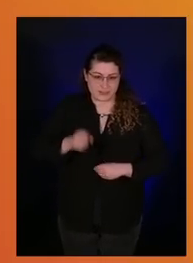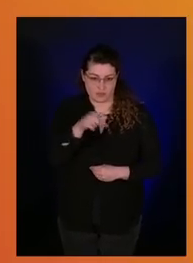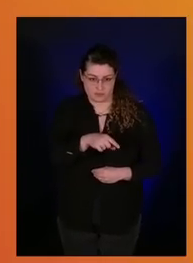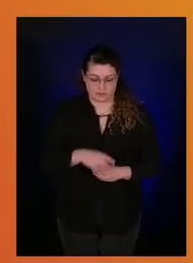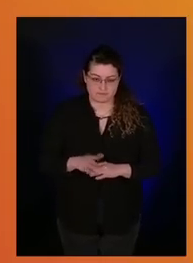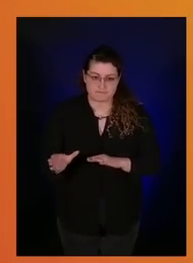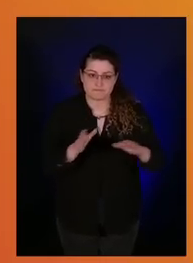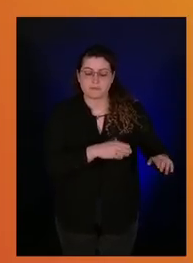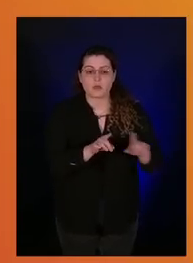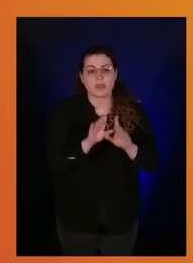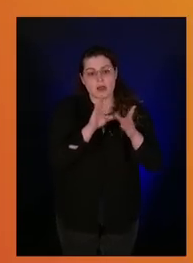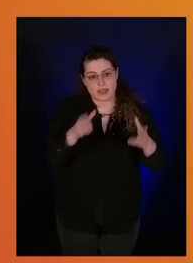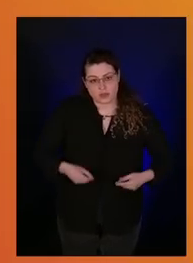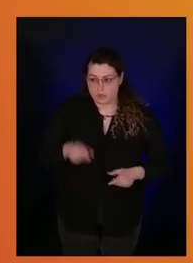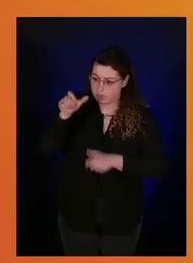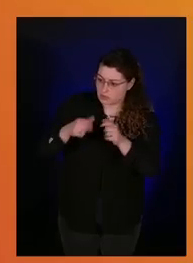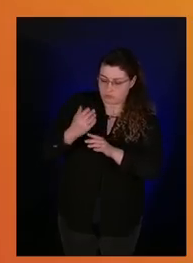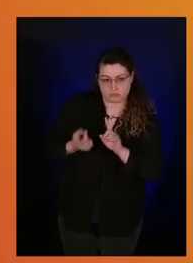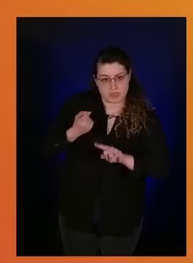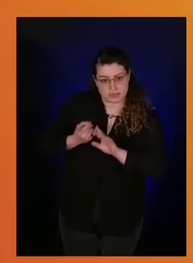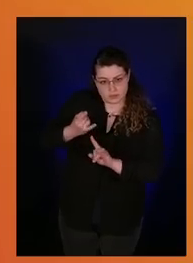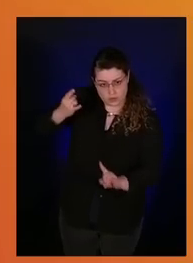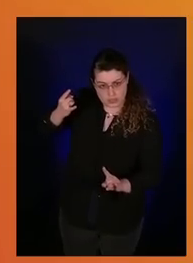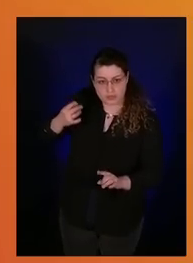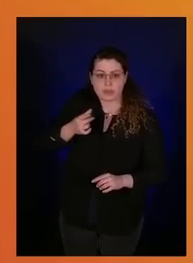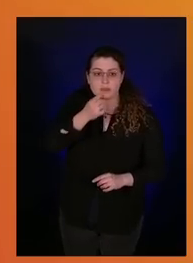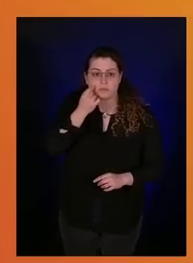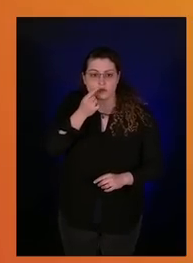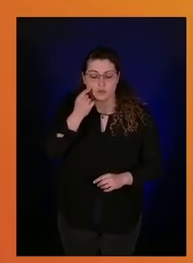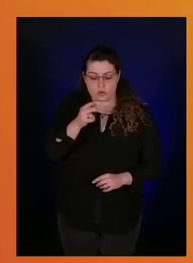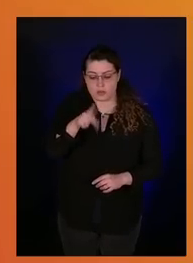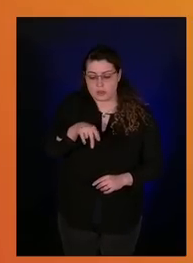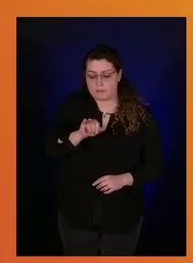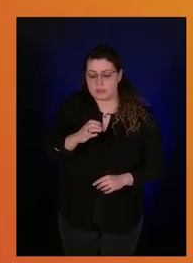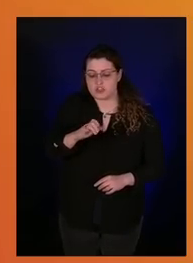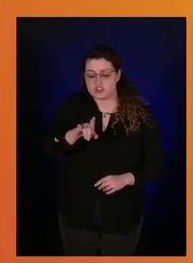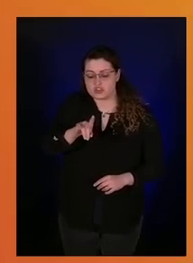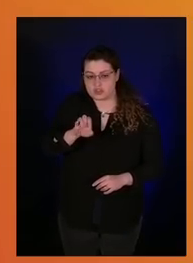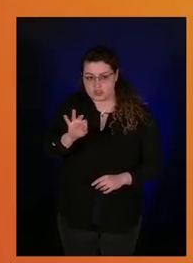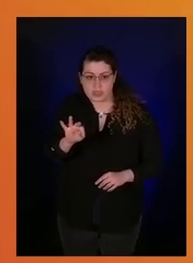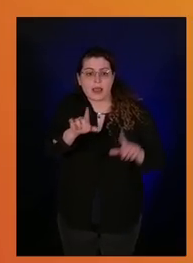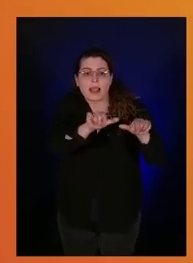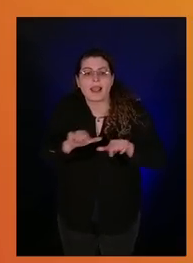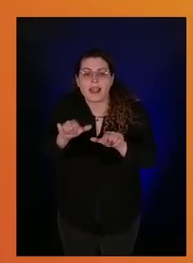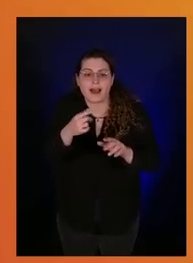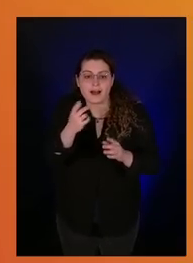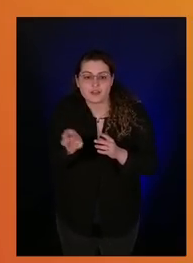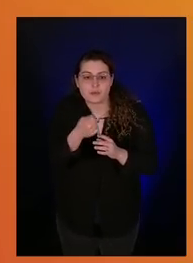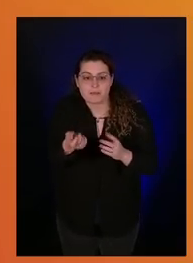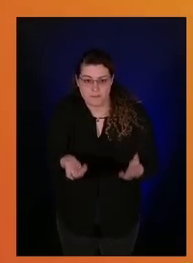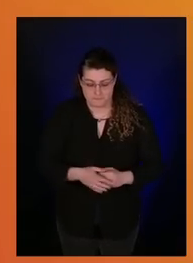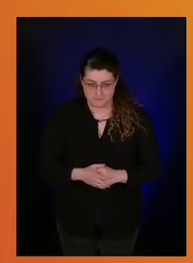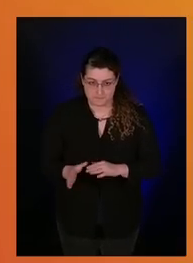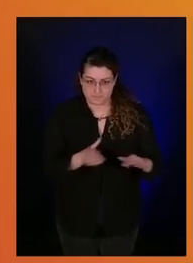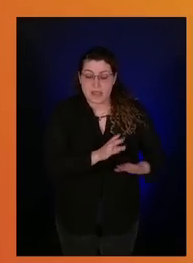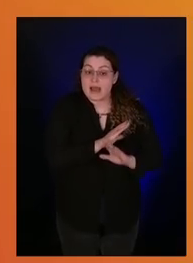On accueille également des historiens, en l'occurrence un historien qui s'appelle Pigenet Michel, qui doit être là aussi parmi nous. Voilà. Enfin,